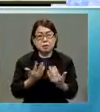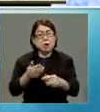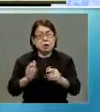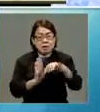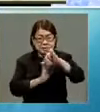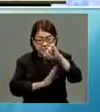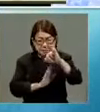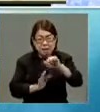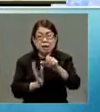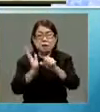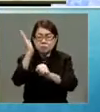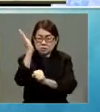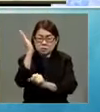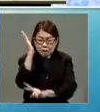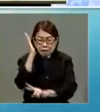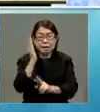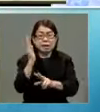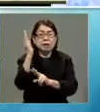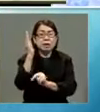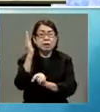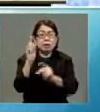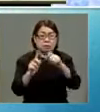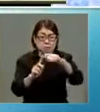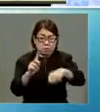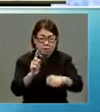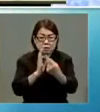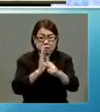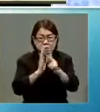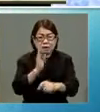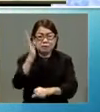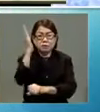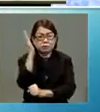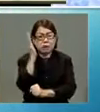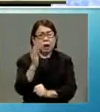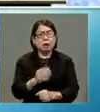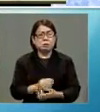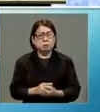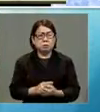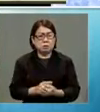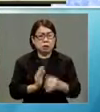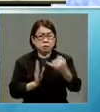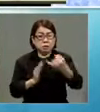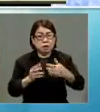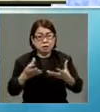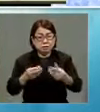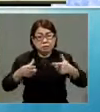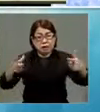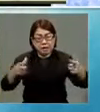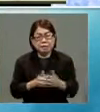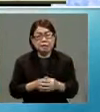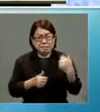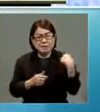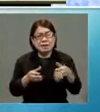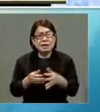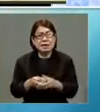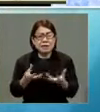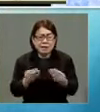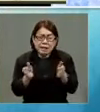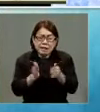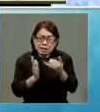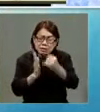ราษฎร์ธานีนครราชสีมาขอนแก่นสงขลาเป็นจังหวัดใหญ่ๆทั้งสิ้นเลยนะครับแต่ผมก็เชื่อว่าจังหวัดเล็กๆก็ทำกันอยู่นะตอนนี้นะครับ